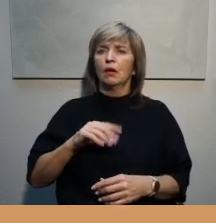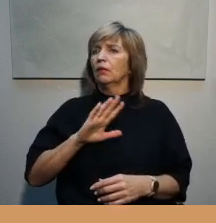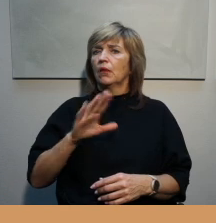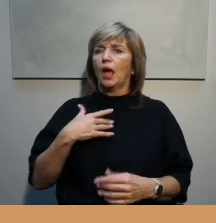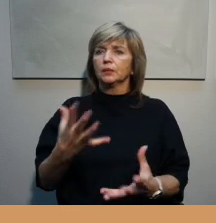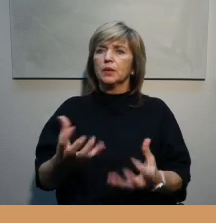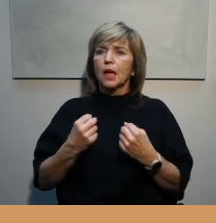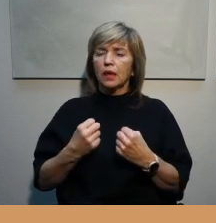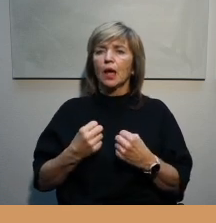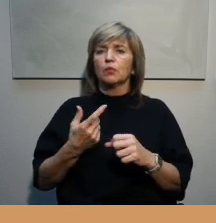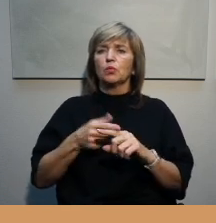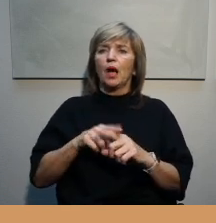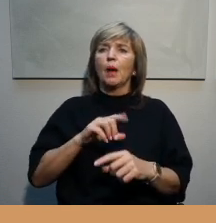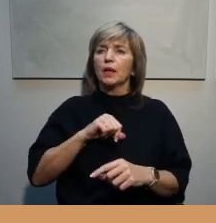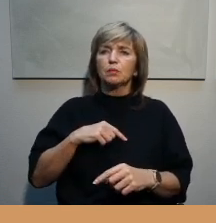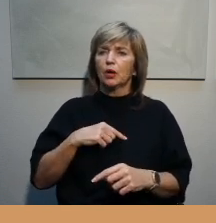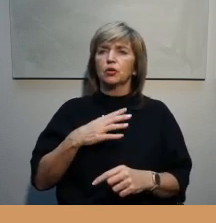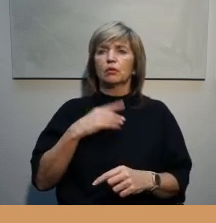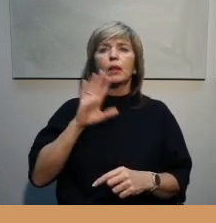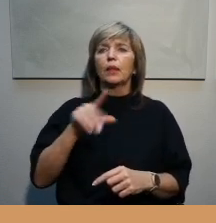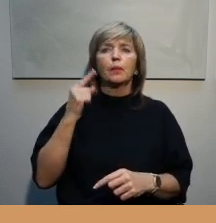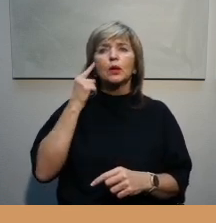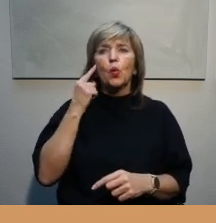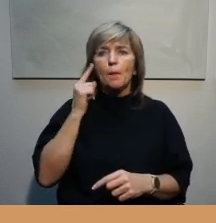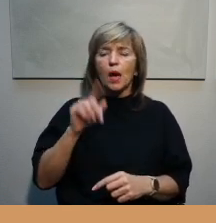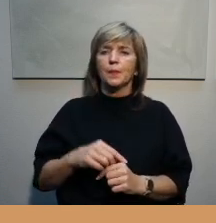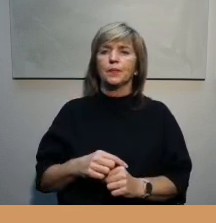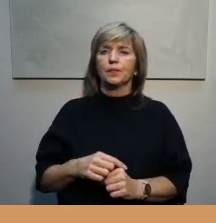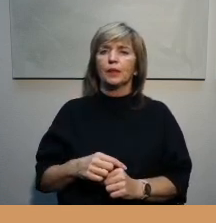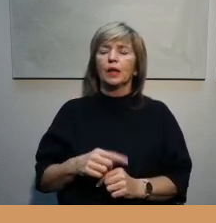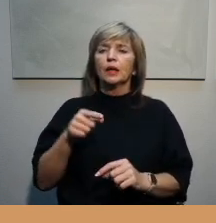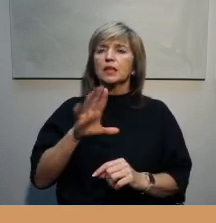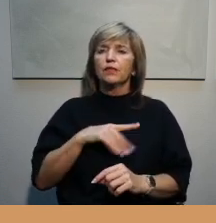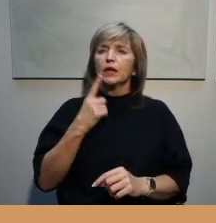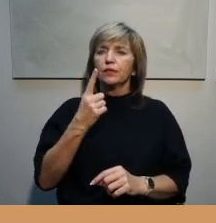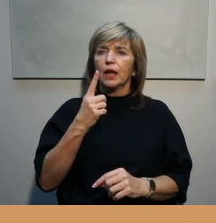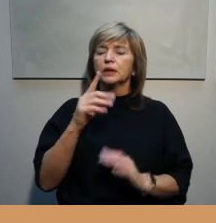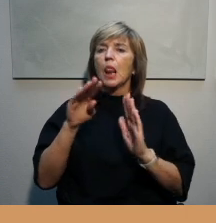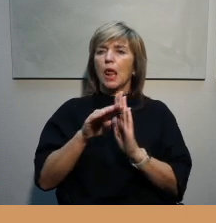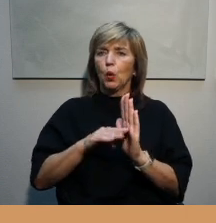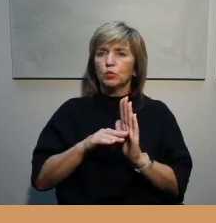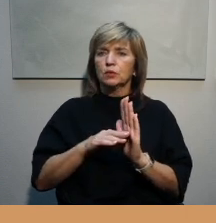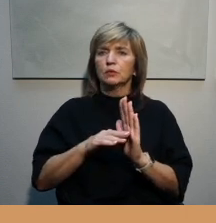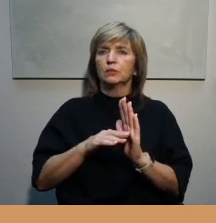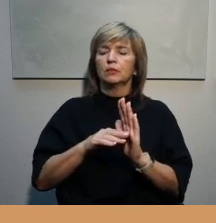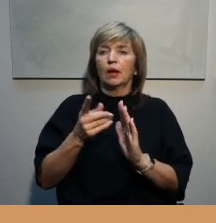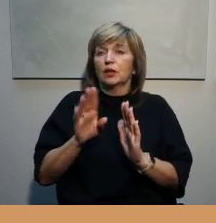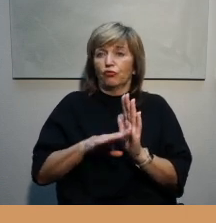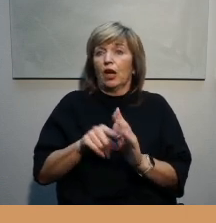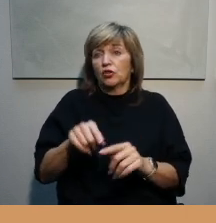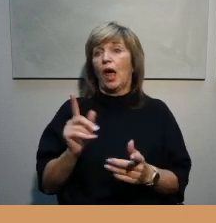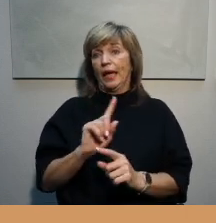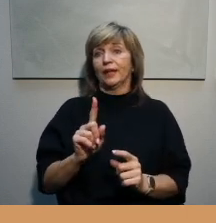neesam saņēmuši, pie kā mēs paši nepiedomājam. Un tas ir viens likums, kas vienkārši tā